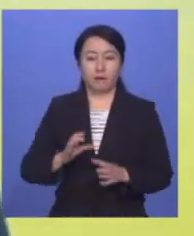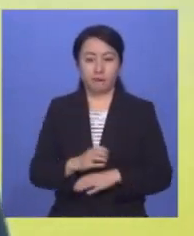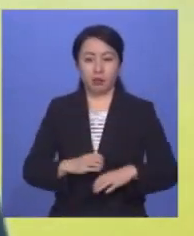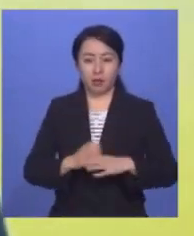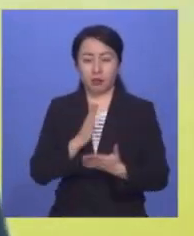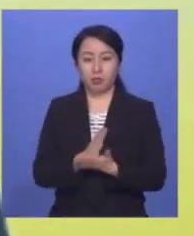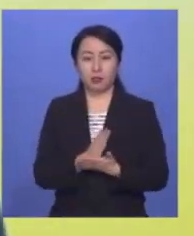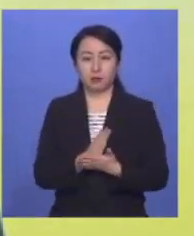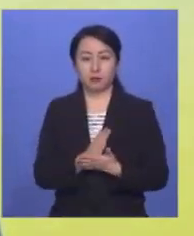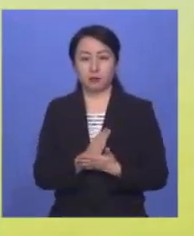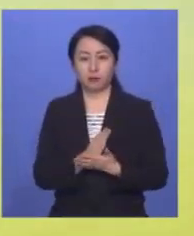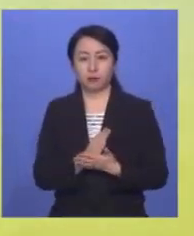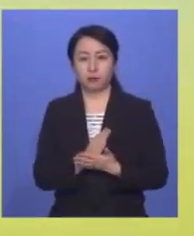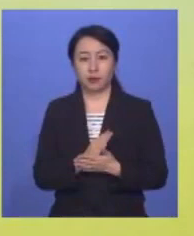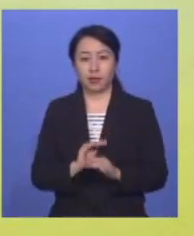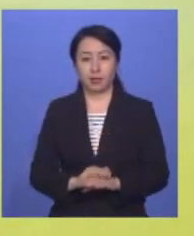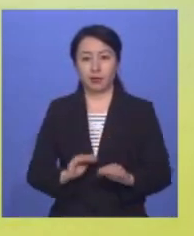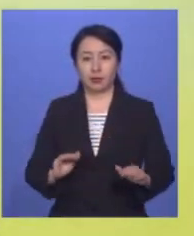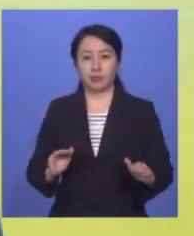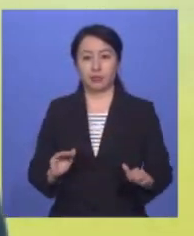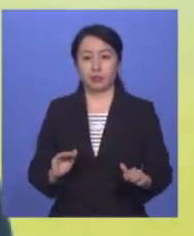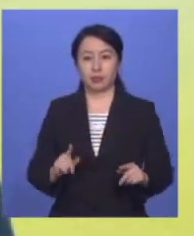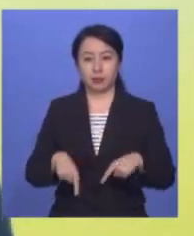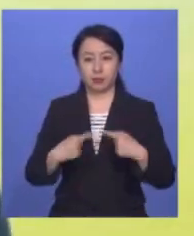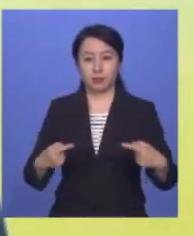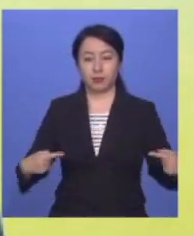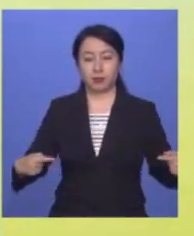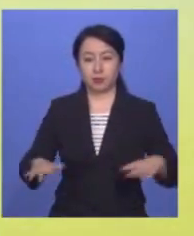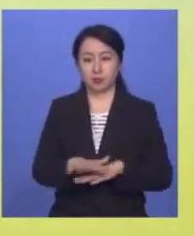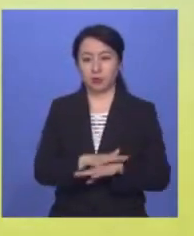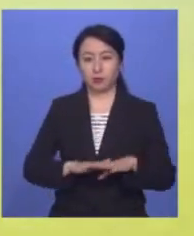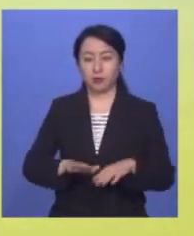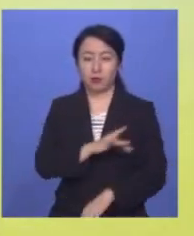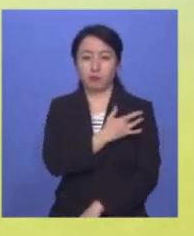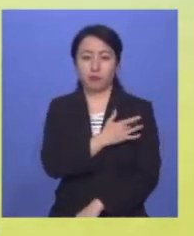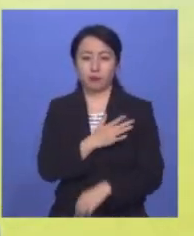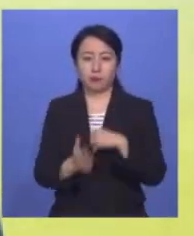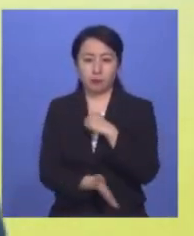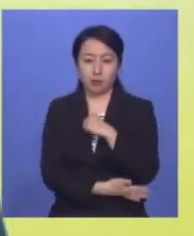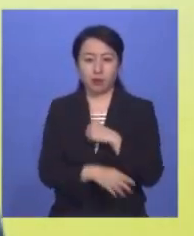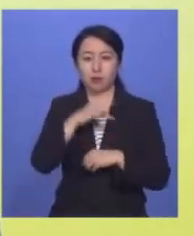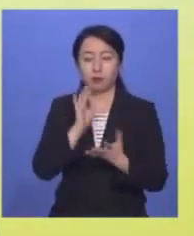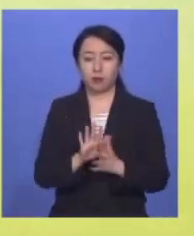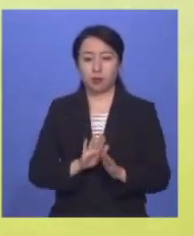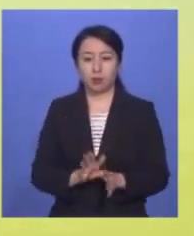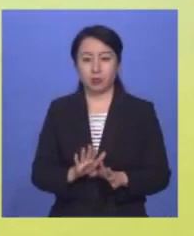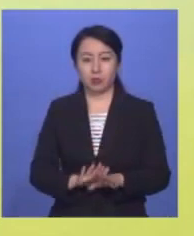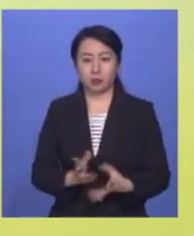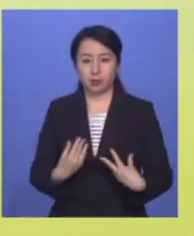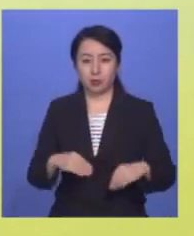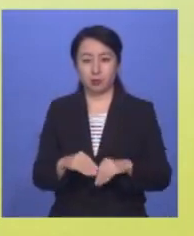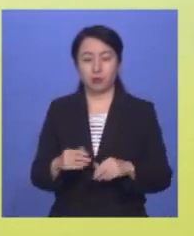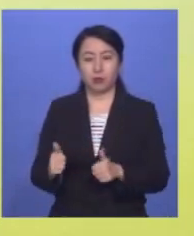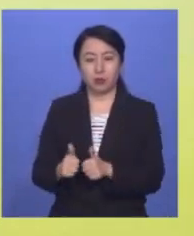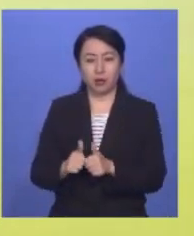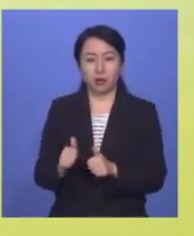федерации есть дети с разных слоев населения. С малоимущих до многодетных, дети сотрудников.